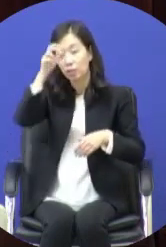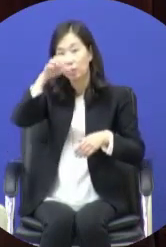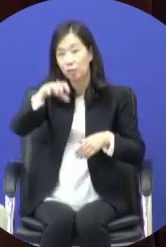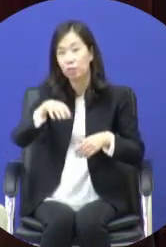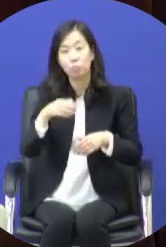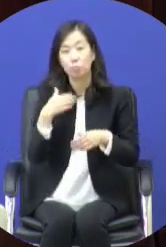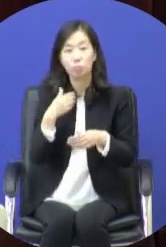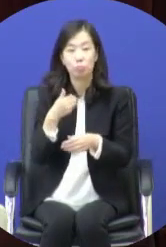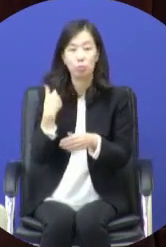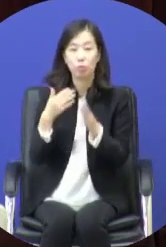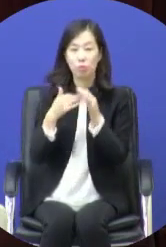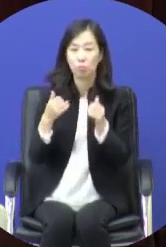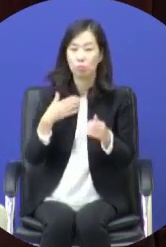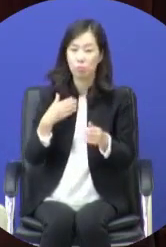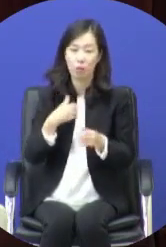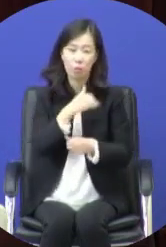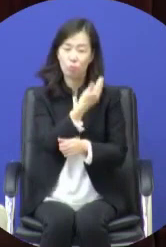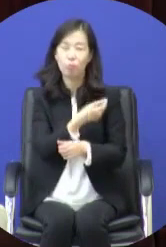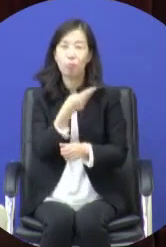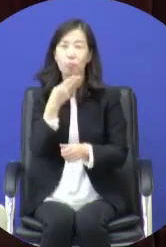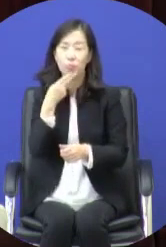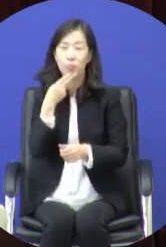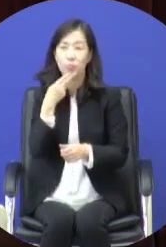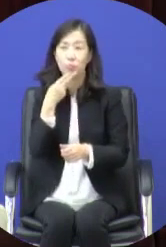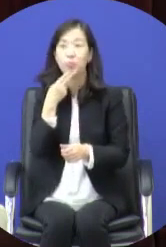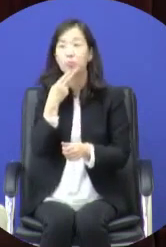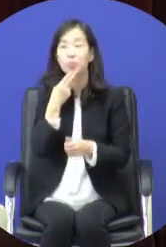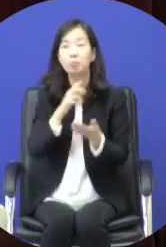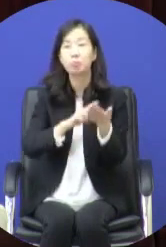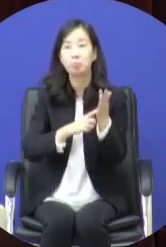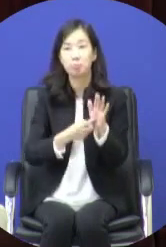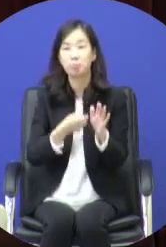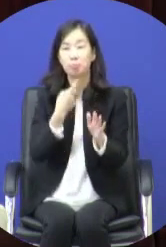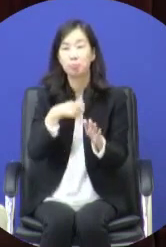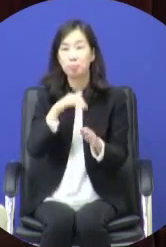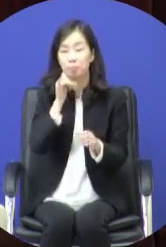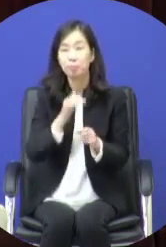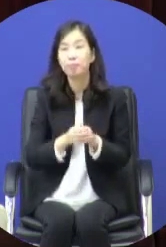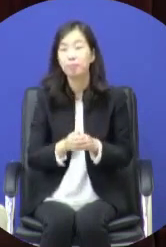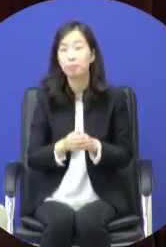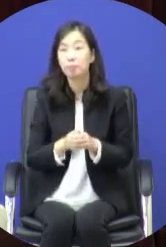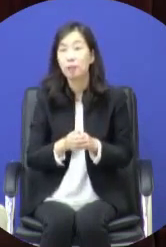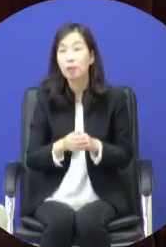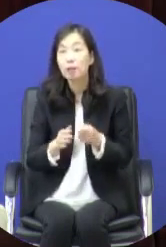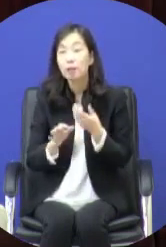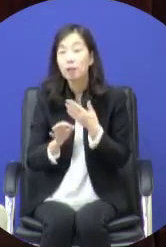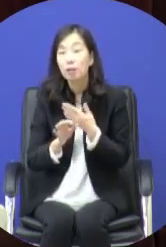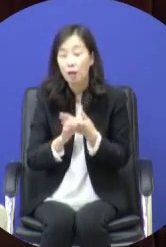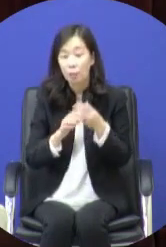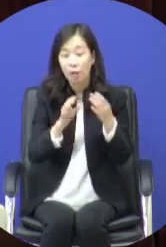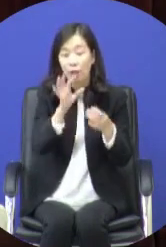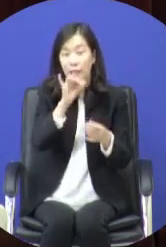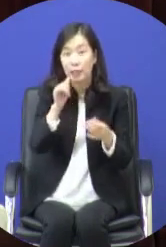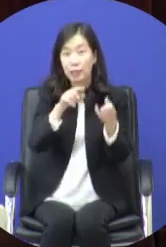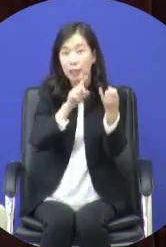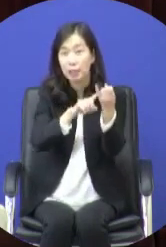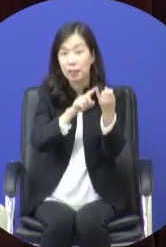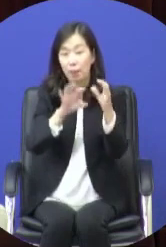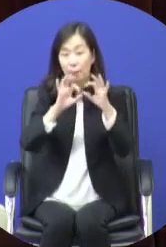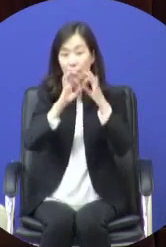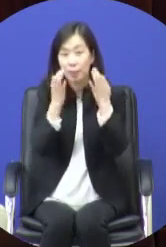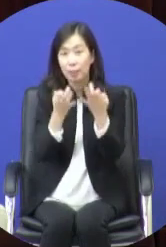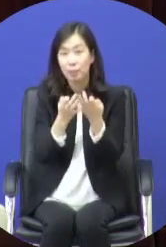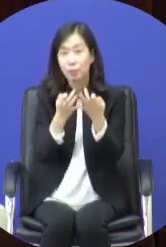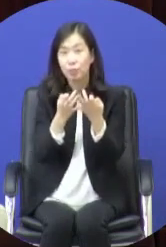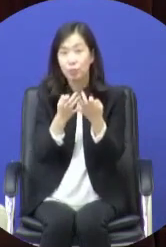내가 인사청탁을 할 위치에 있는 사람이 아니라고 말했다. 자, 그러면 이정근 씨의 페이스북 공개